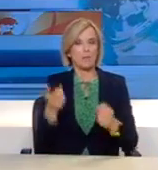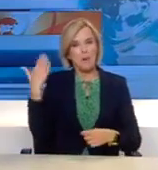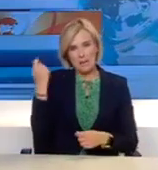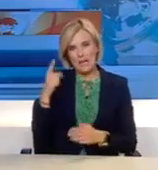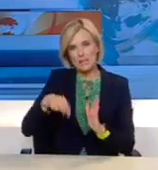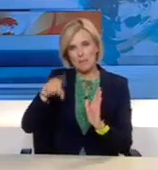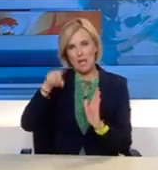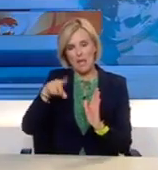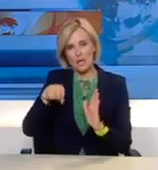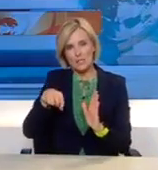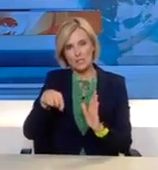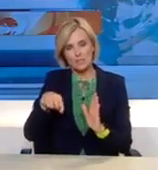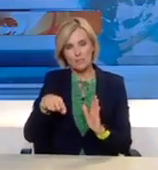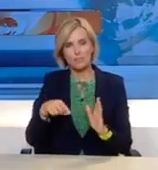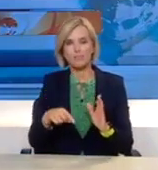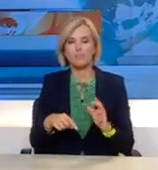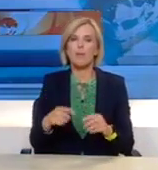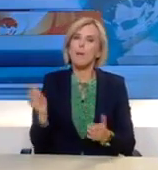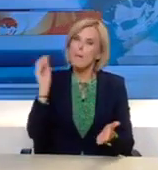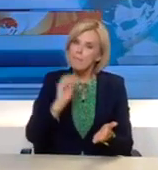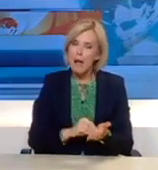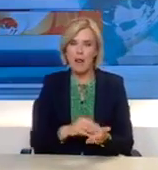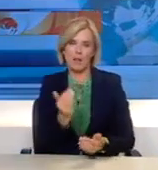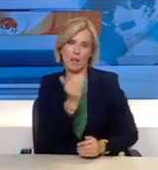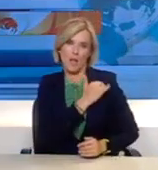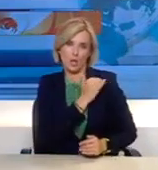ημέρες είχε γίνει μια ανάλογη ερώτηση και είπαμε